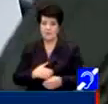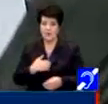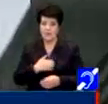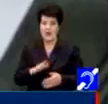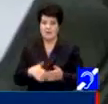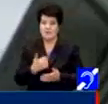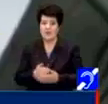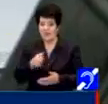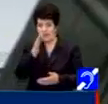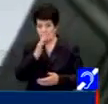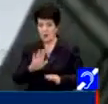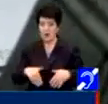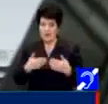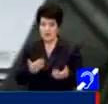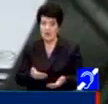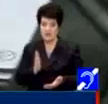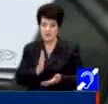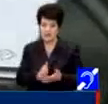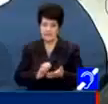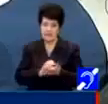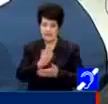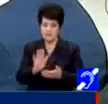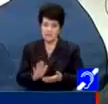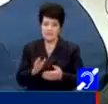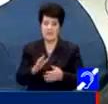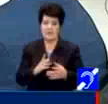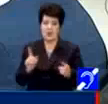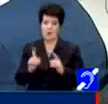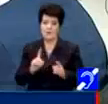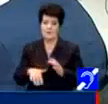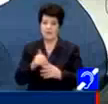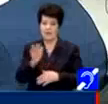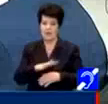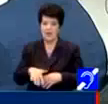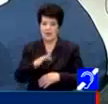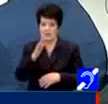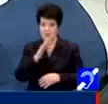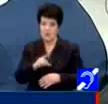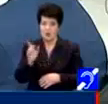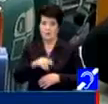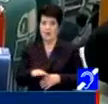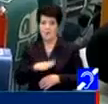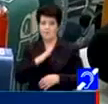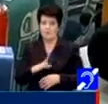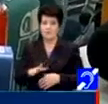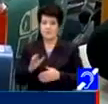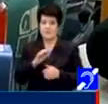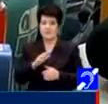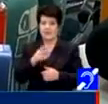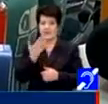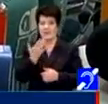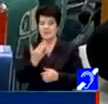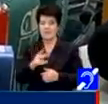general al Chișinăului. Candidatura sa a fost respinsă de Consiliul Electoral de Circumscripție Chișinău după ce i-au fost invalidate